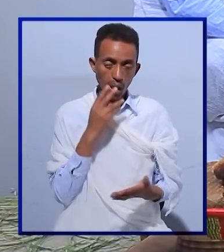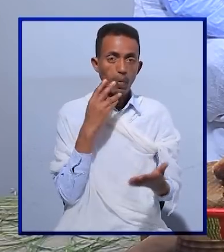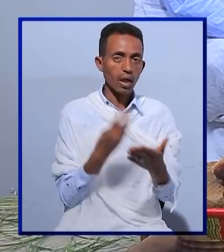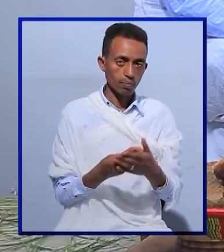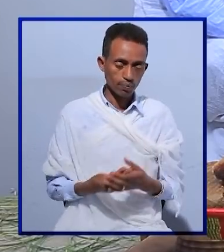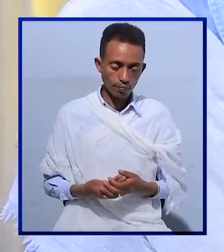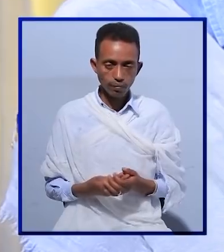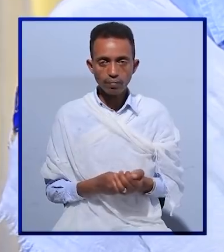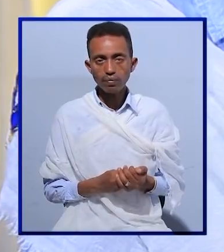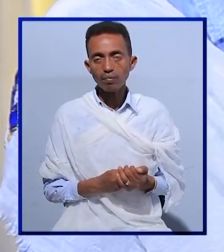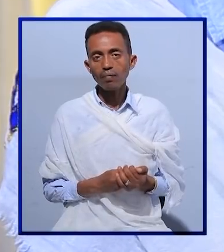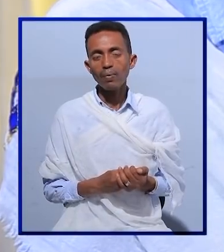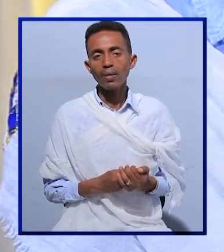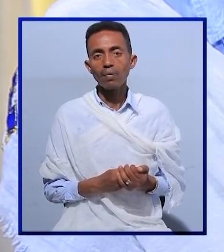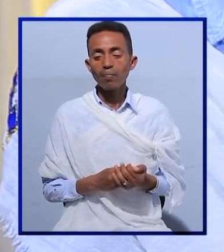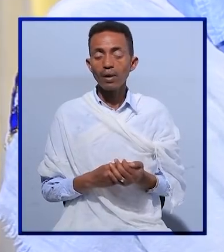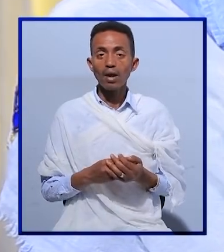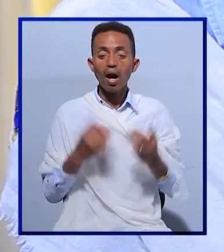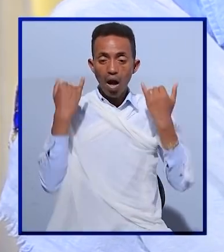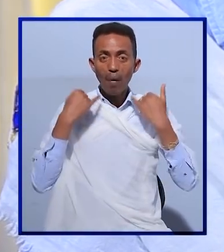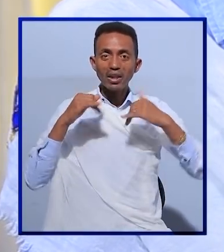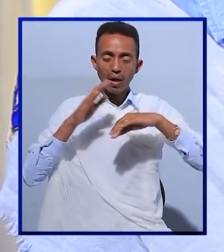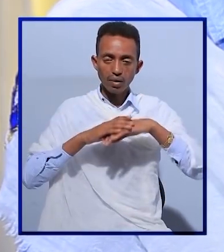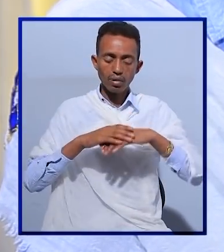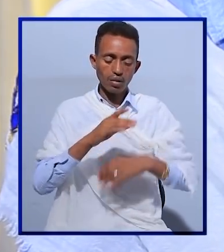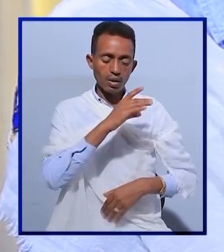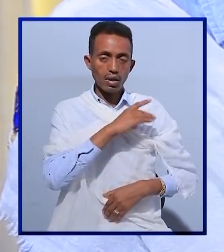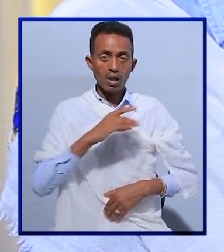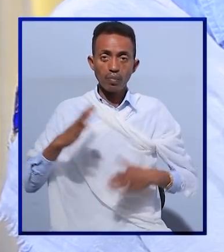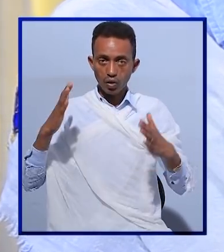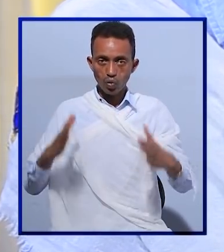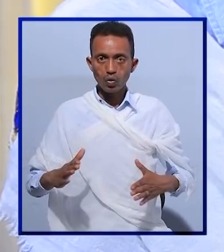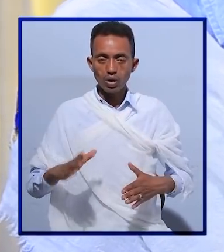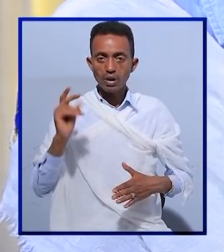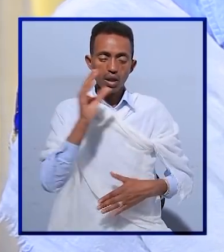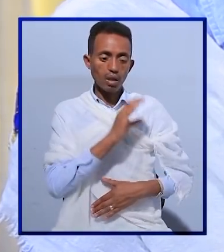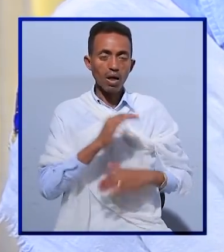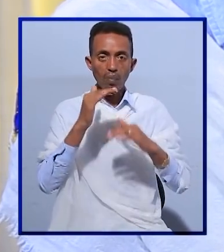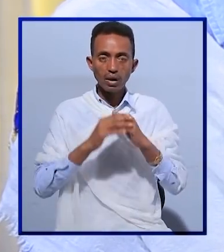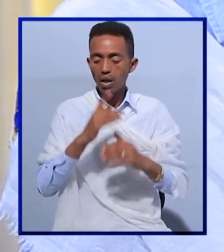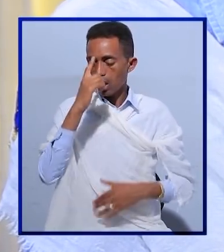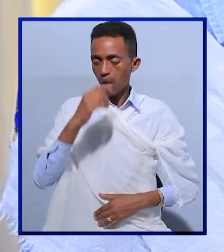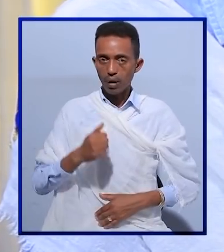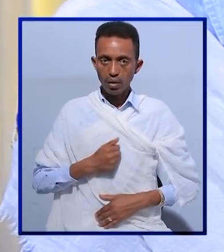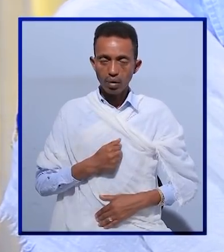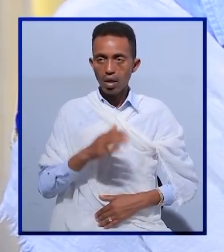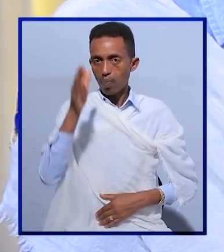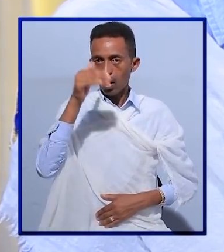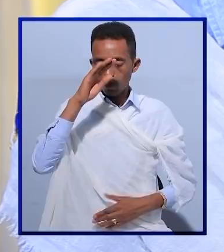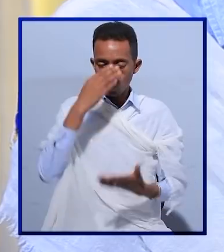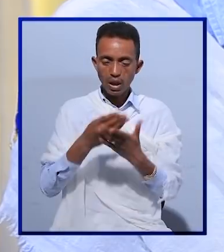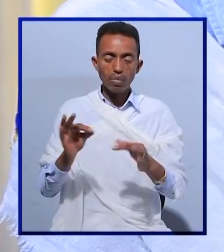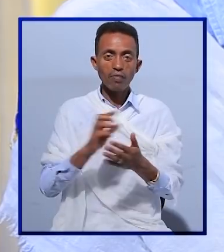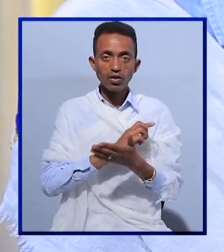ወይ የሚለውን እስኪ እናንሳ። መልካም፣ ጥሩ ጥያቄ ነው። ማተብ እንግዲህ በክርስቶስ የባህሪ